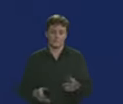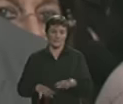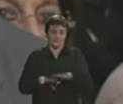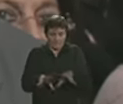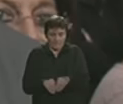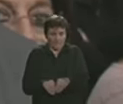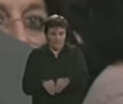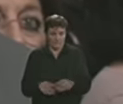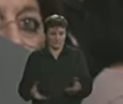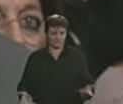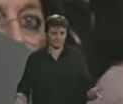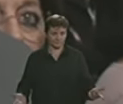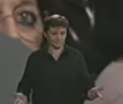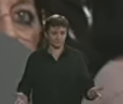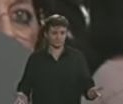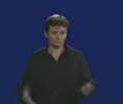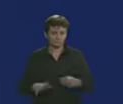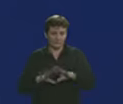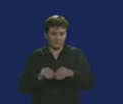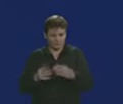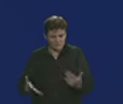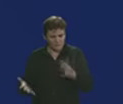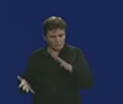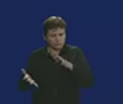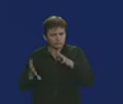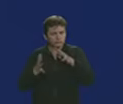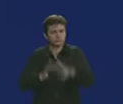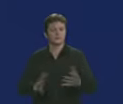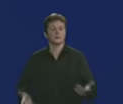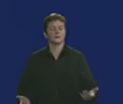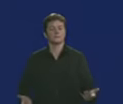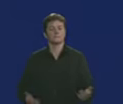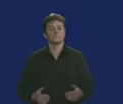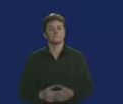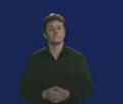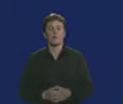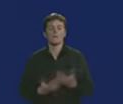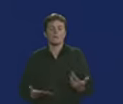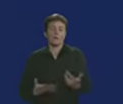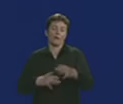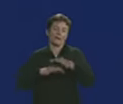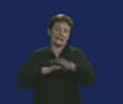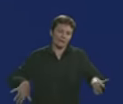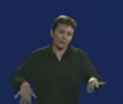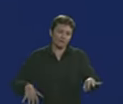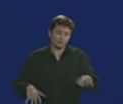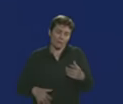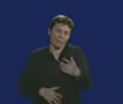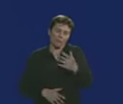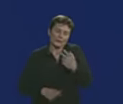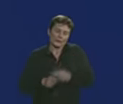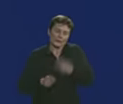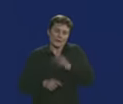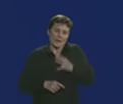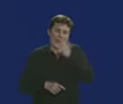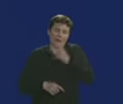La famille a changé dans sa composition. Il y a le divorce, qui est toujours un drame,